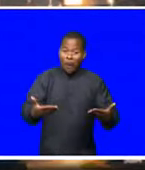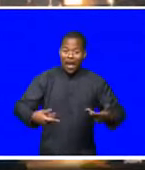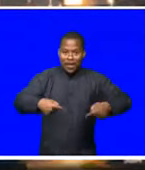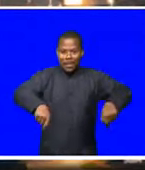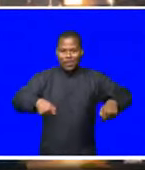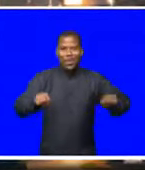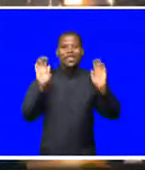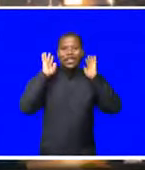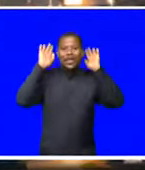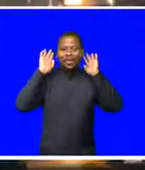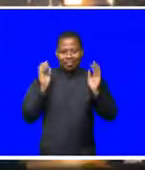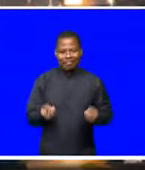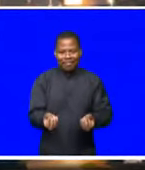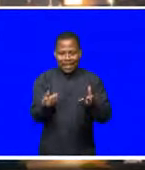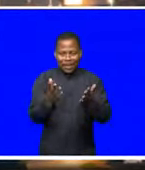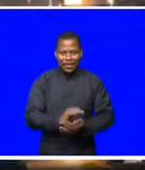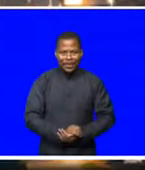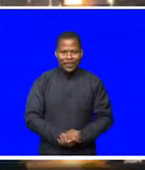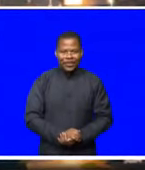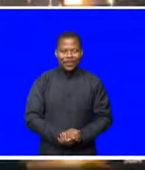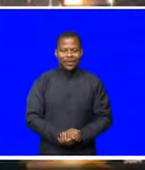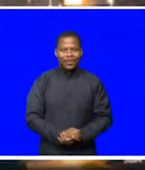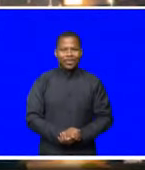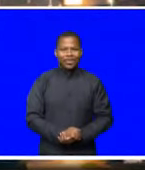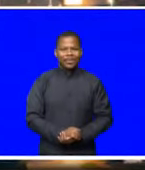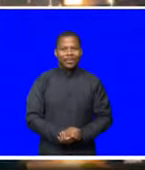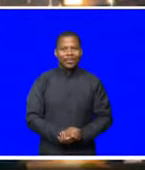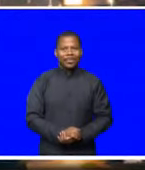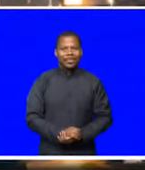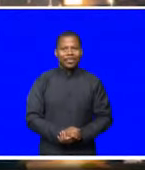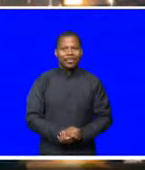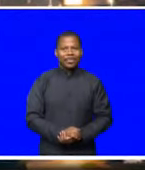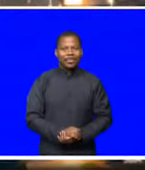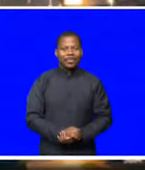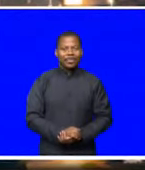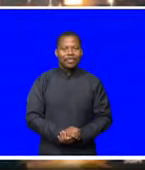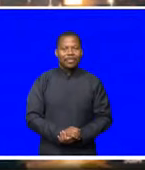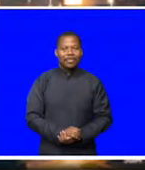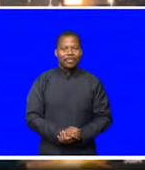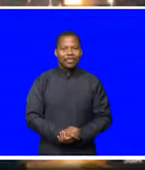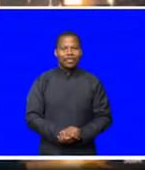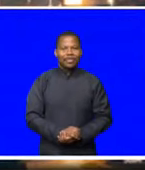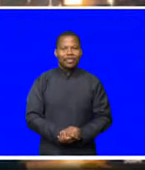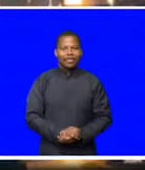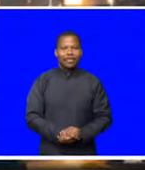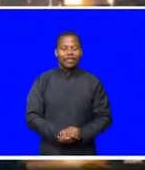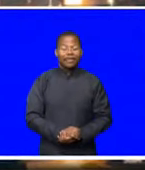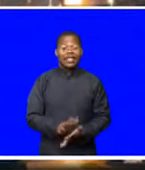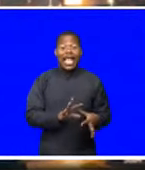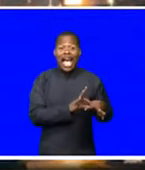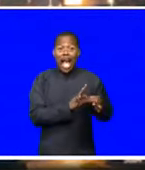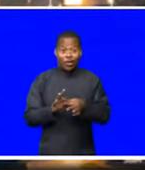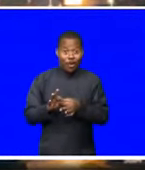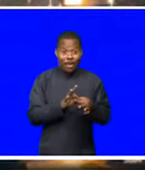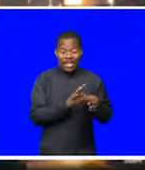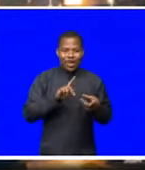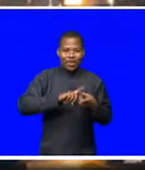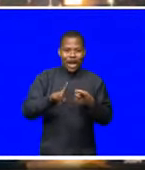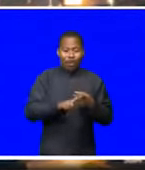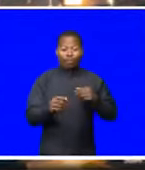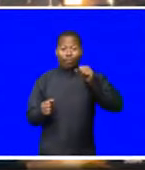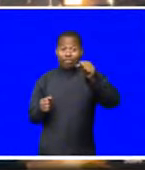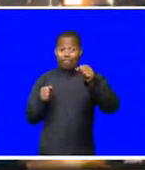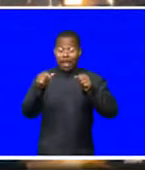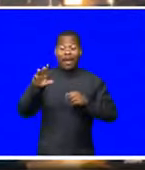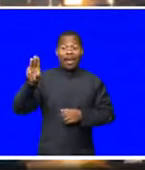Sikwamukele ngane lomuhle tensimbi yesikhombisa ke lethi tindzaba sicikeketha ngaloko lwimi lesiSwati singena ngedoti tindzaba temidlalo. Mngameli wenhlangano le ngameleke kudlalisa